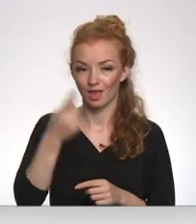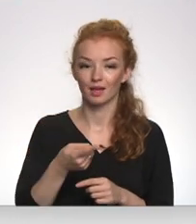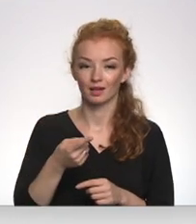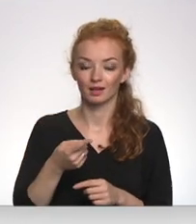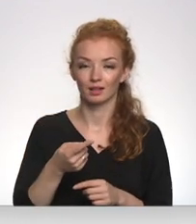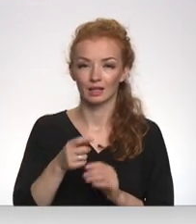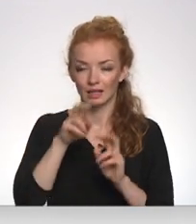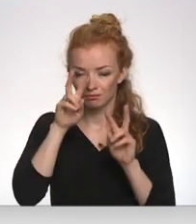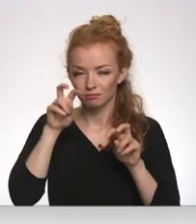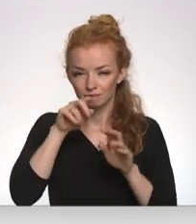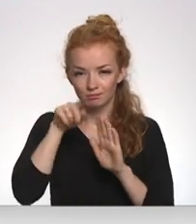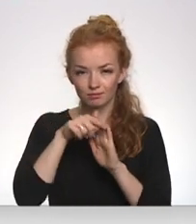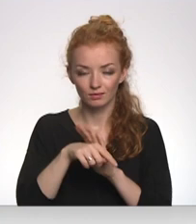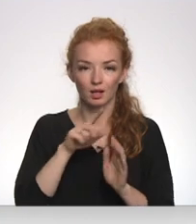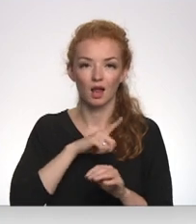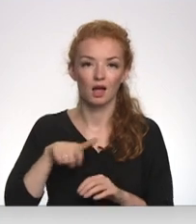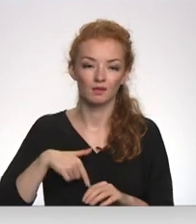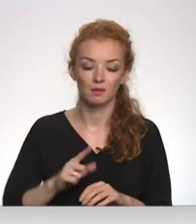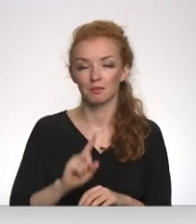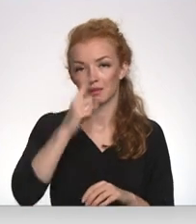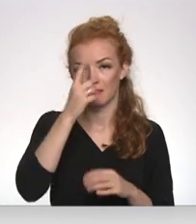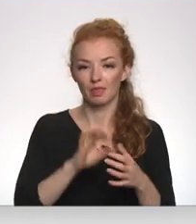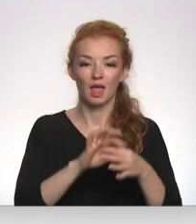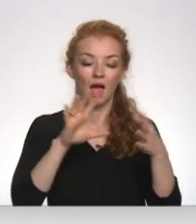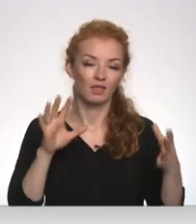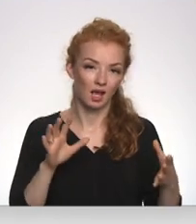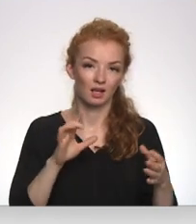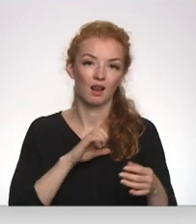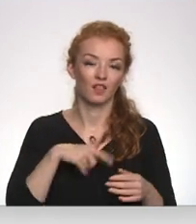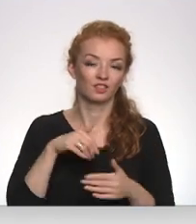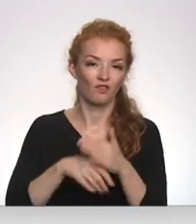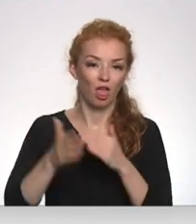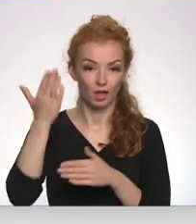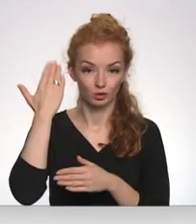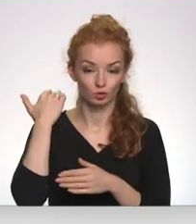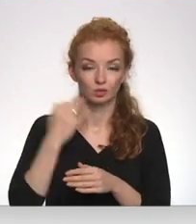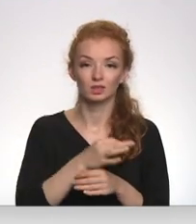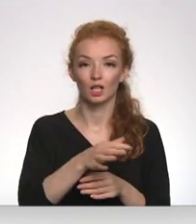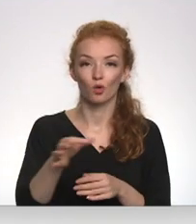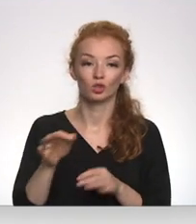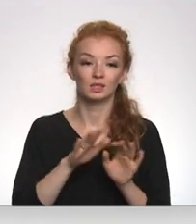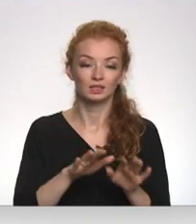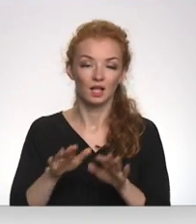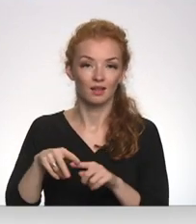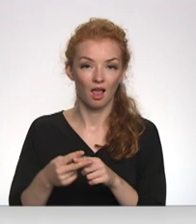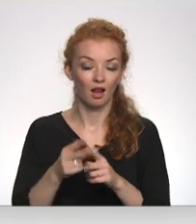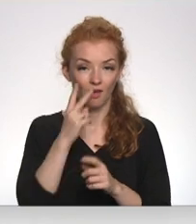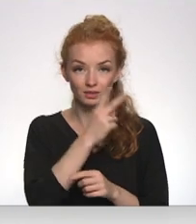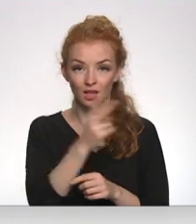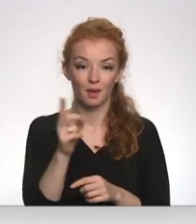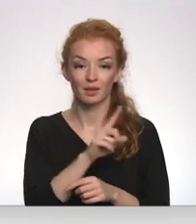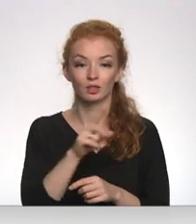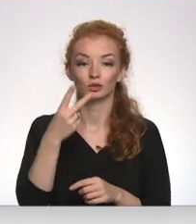pietiekami dziļi izpratu Latviju, pirmās neatkarīgās Latvijas vēsturi. Ceļojošā izstāde Jelgavā būs apskatām